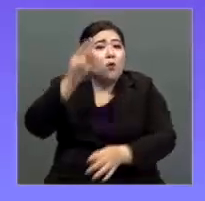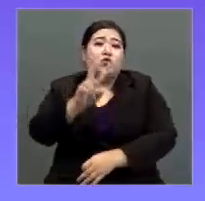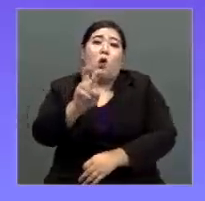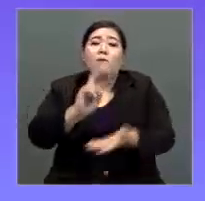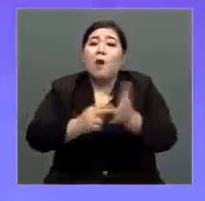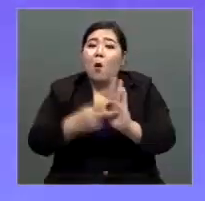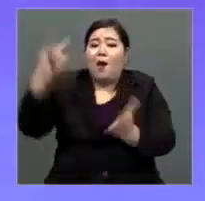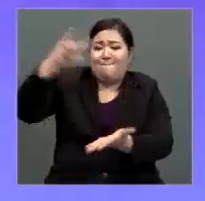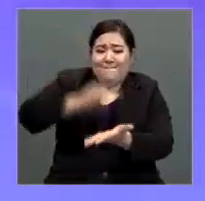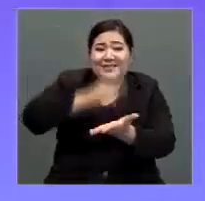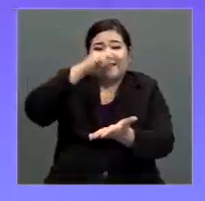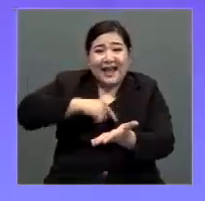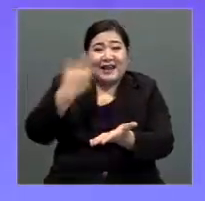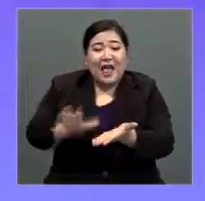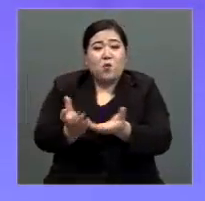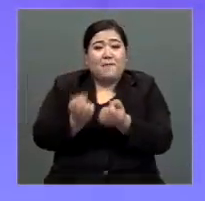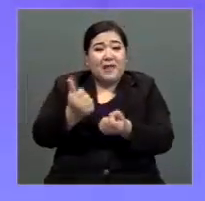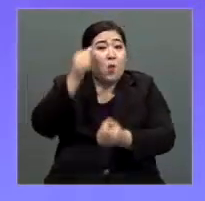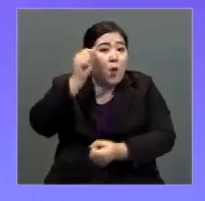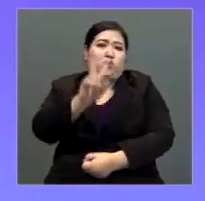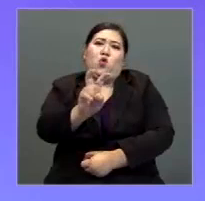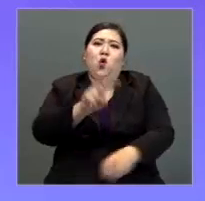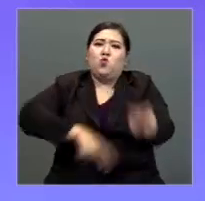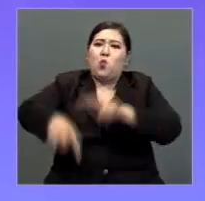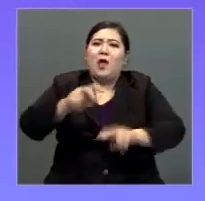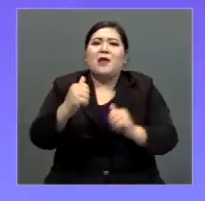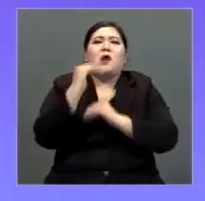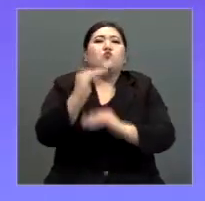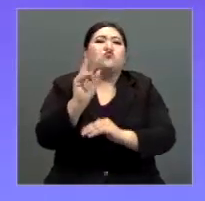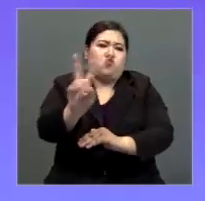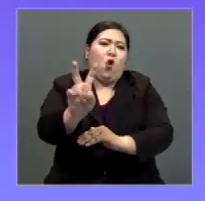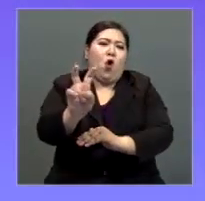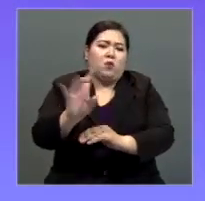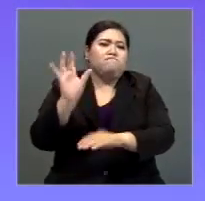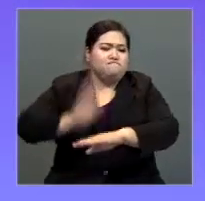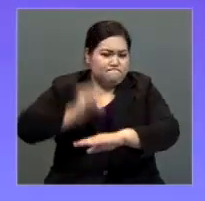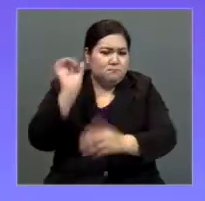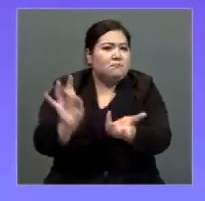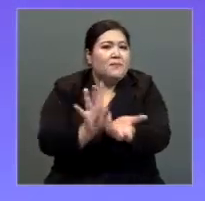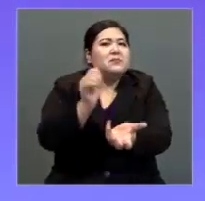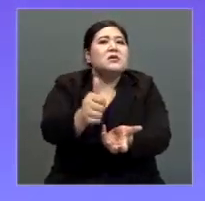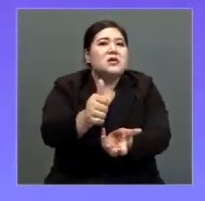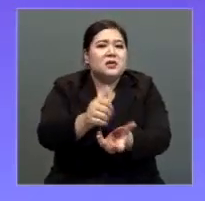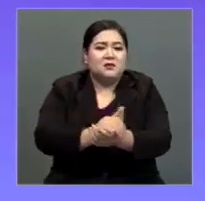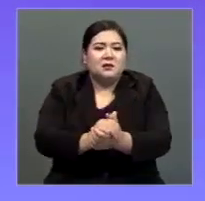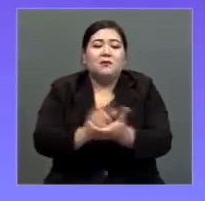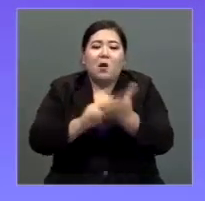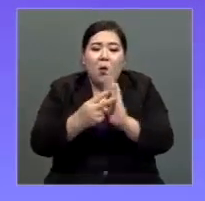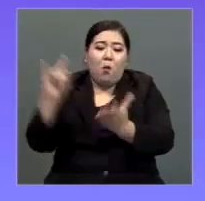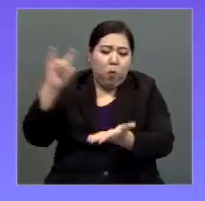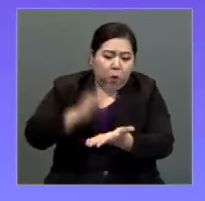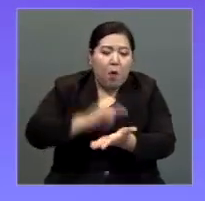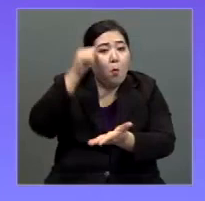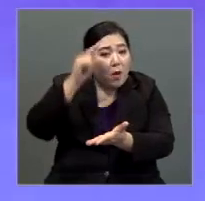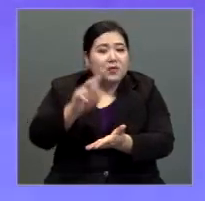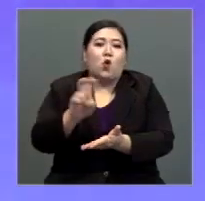้อย่ดีที่สุไม่ใหมีการแร่อระวัของเชือคือศักยภาพจะอยู่ที่ 200 คนที่เราสามารทจะรับได้รับไหว